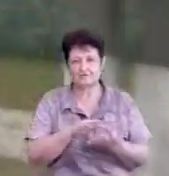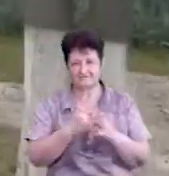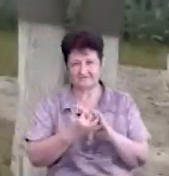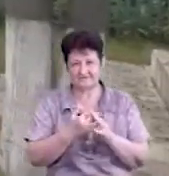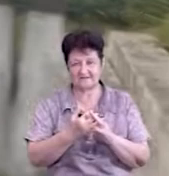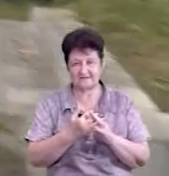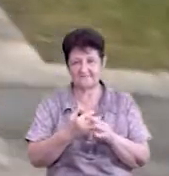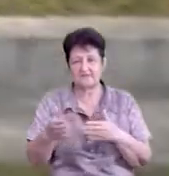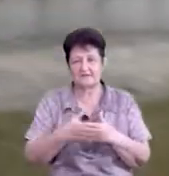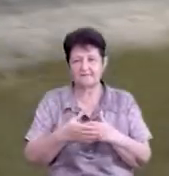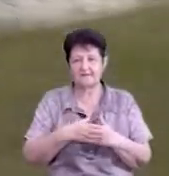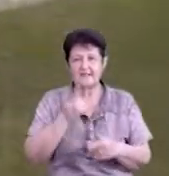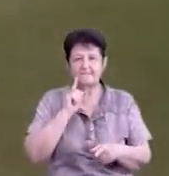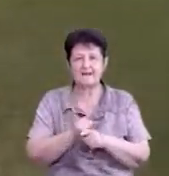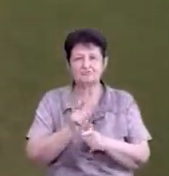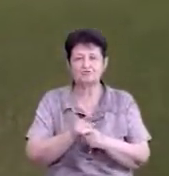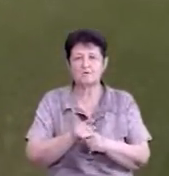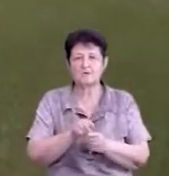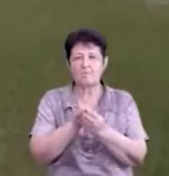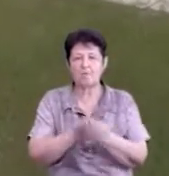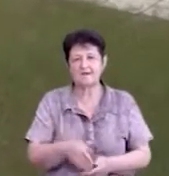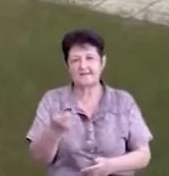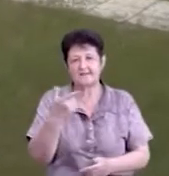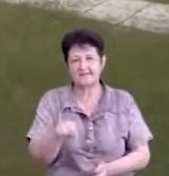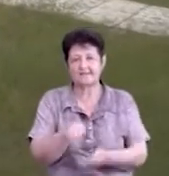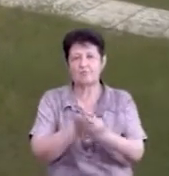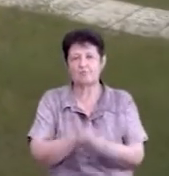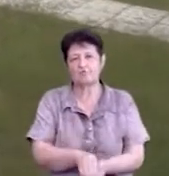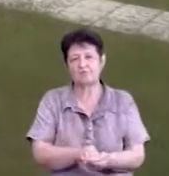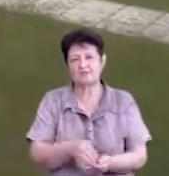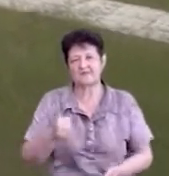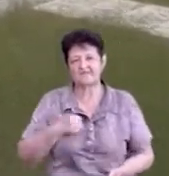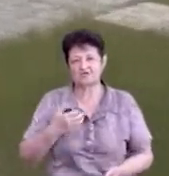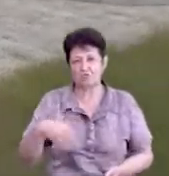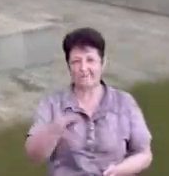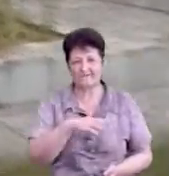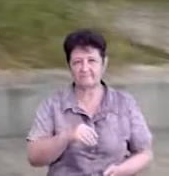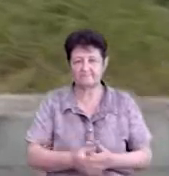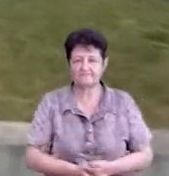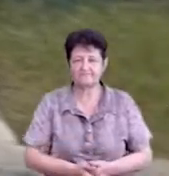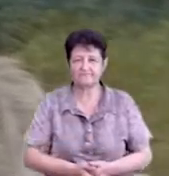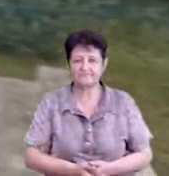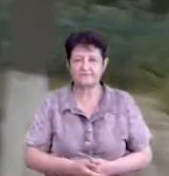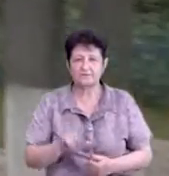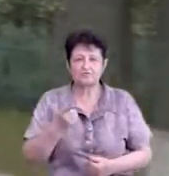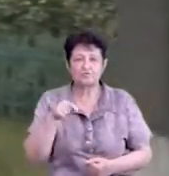Райгородок біля братської могили, де схоронені військові.